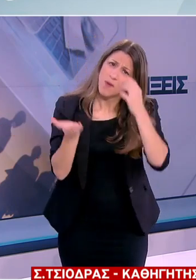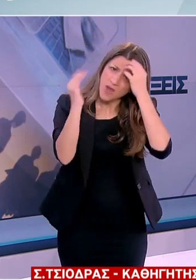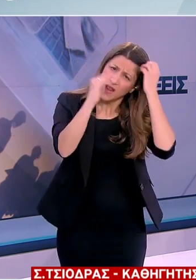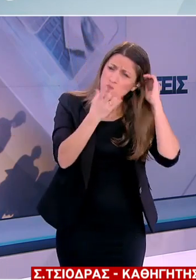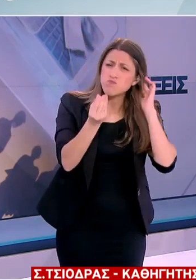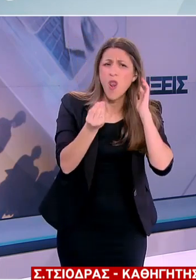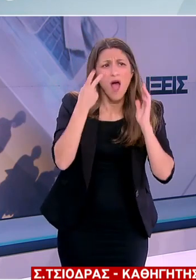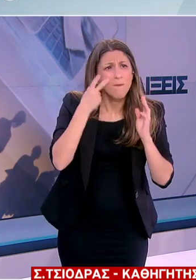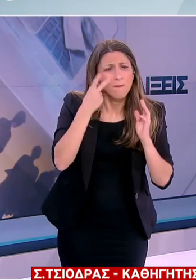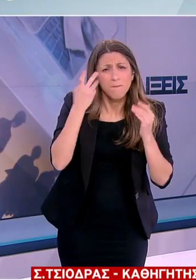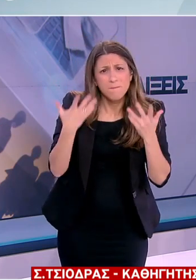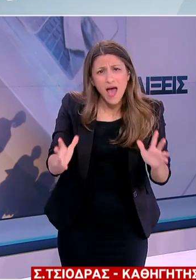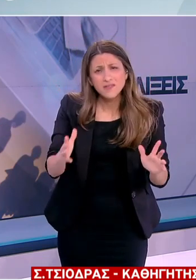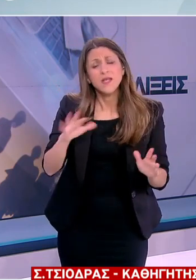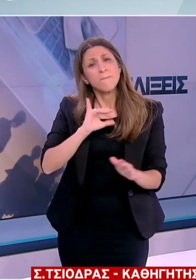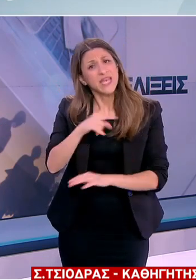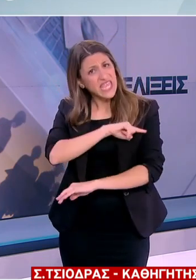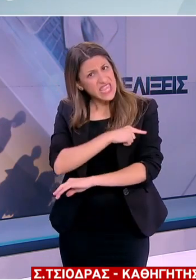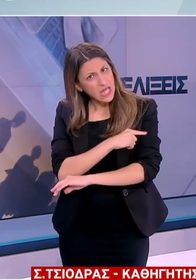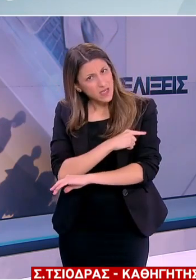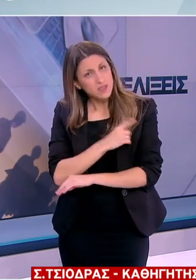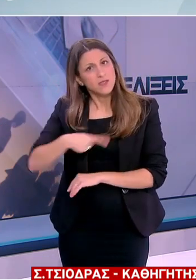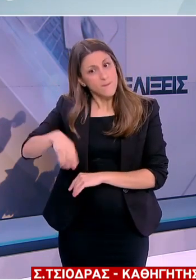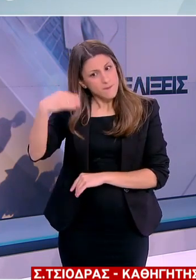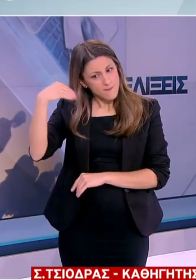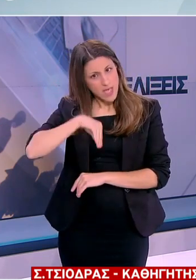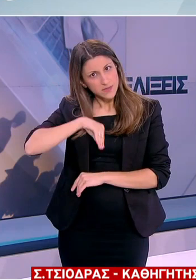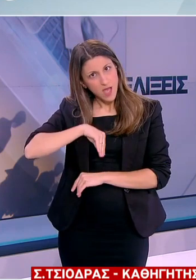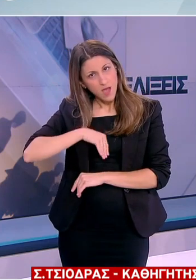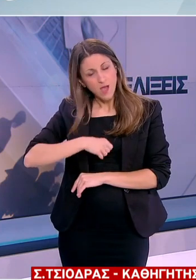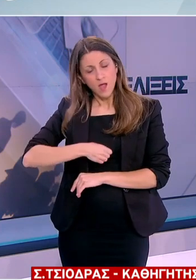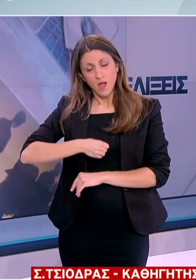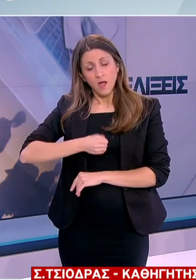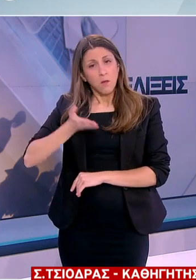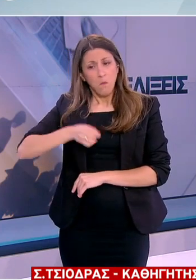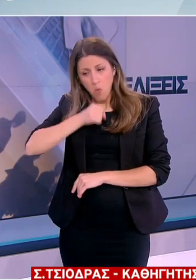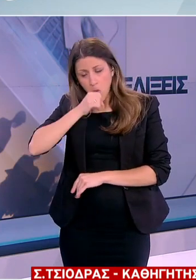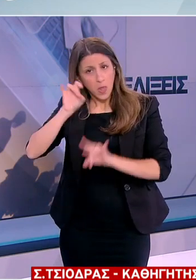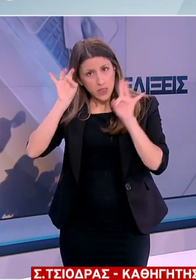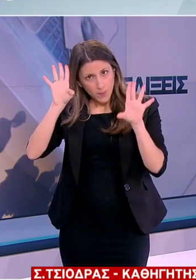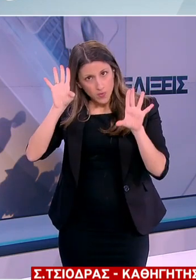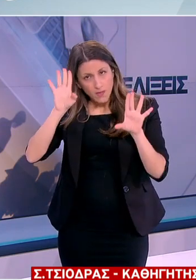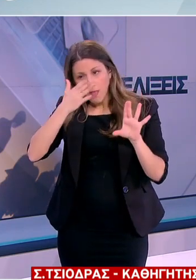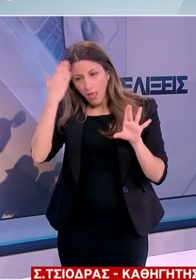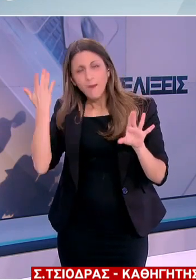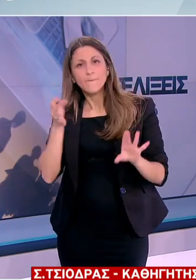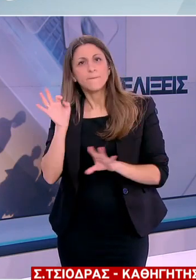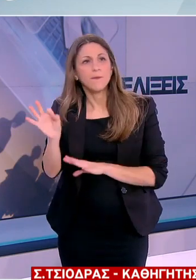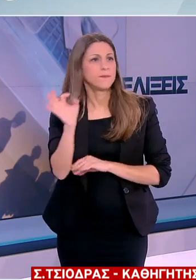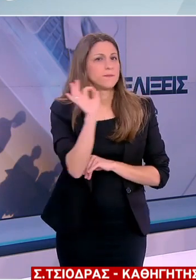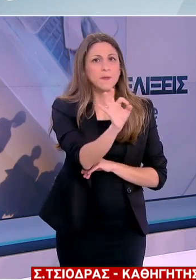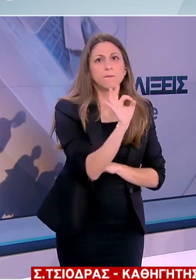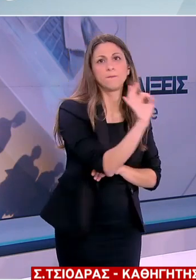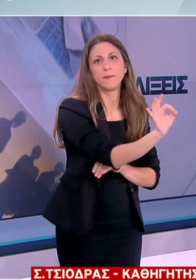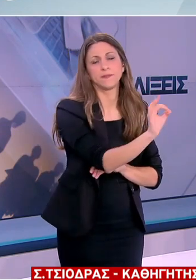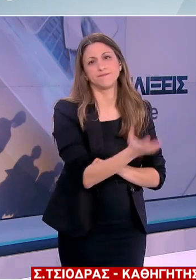ιατρική κοινότητα που είχαν πολύ ήπια συνοδολογία και μετέφεραν το ιό σε ανθρώπους χωρίς να το θέλουν. Γι' αυτό είπα το